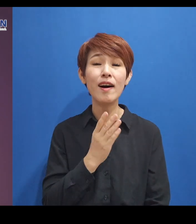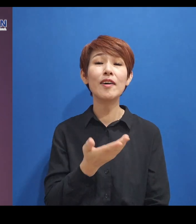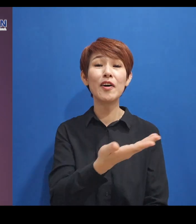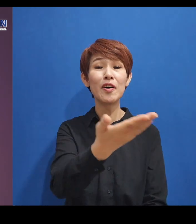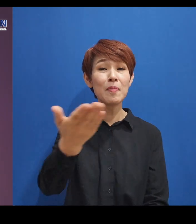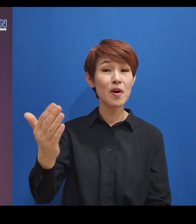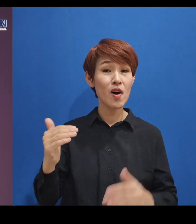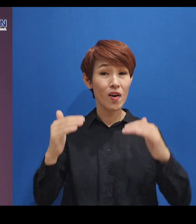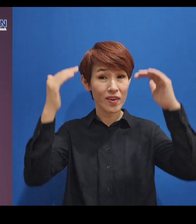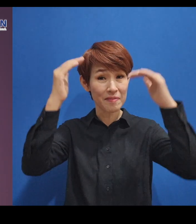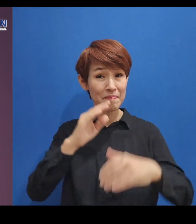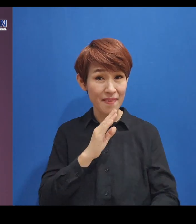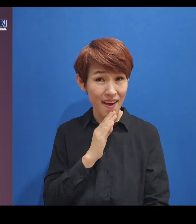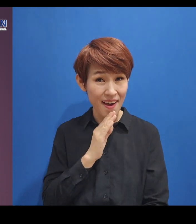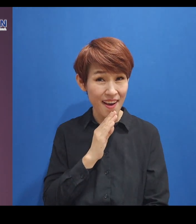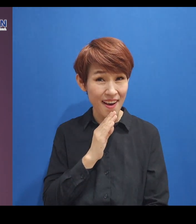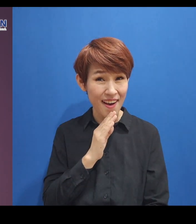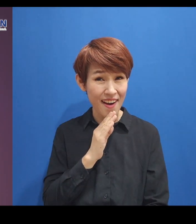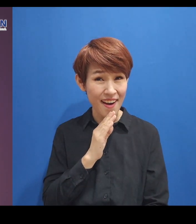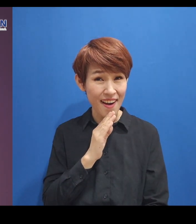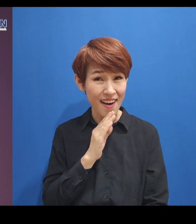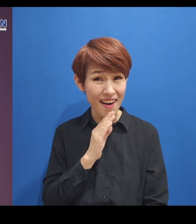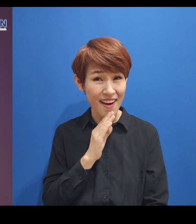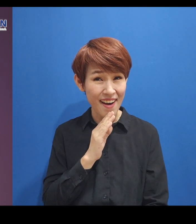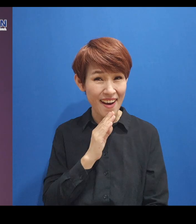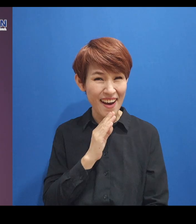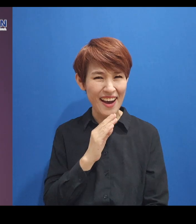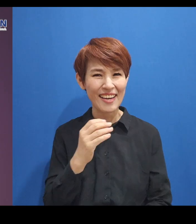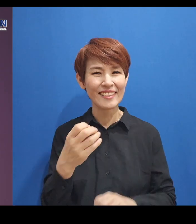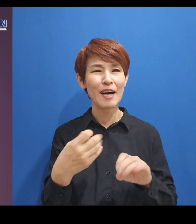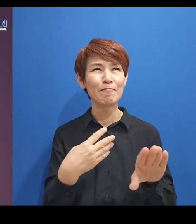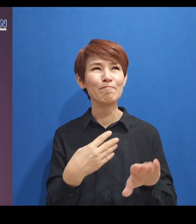여러분은 어른이십니까?